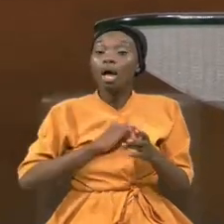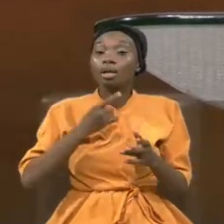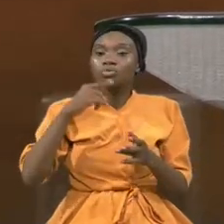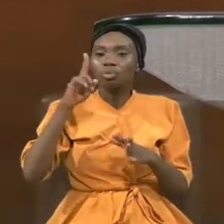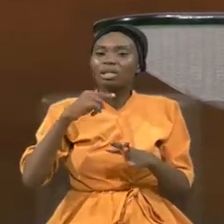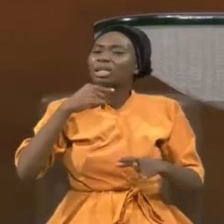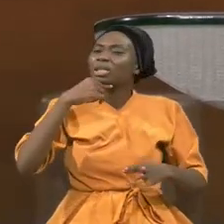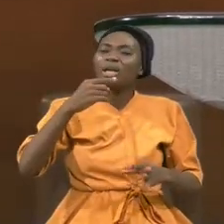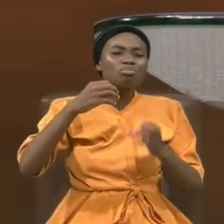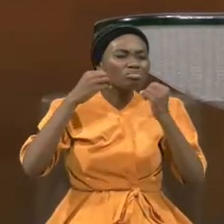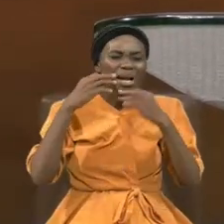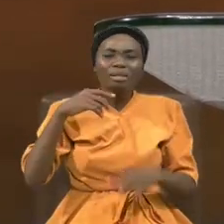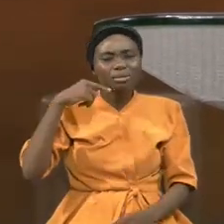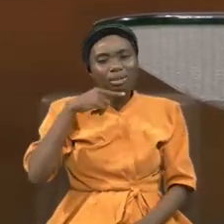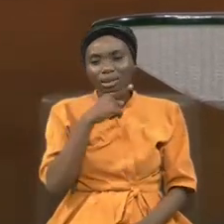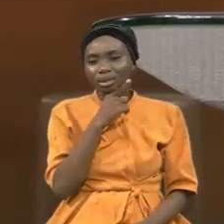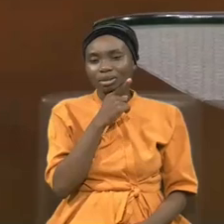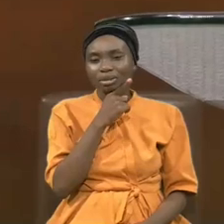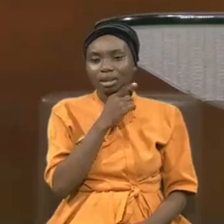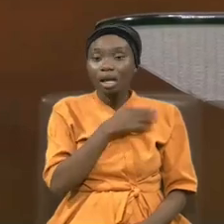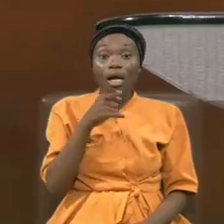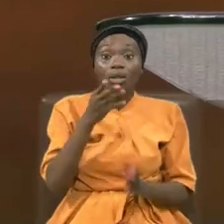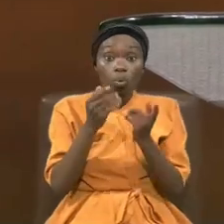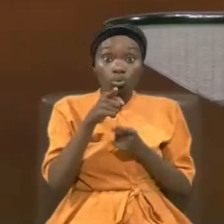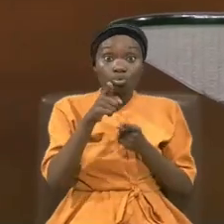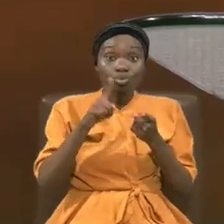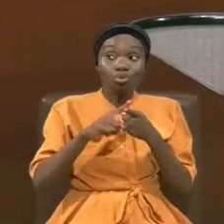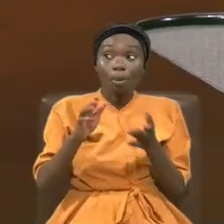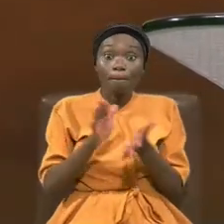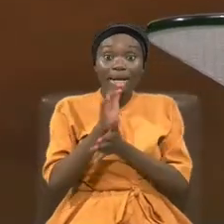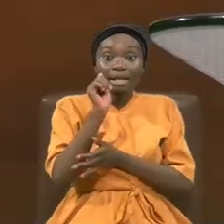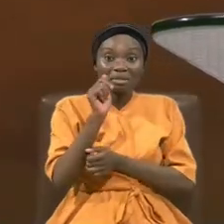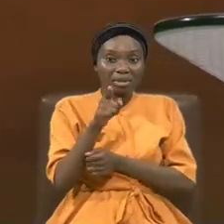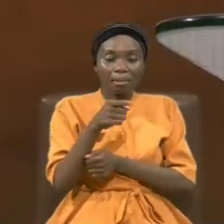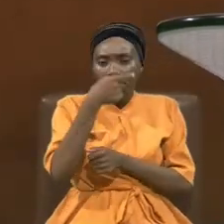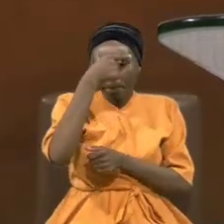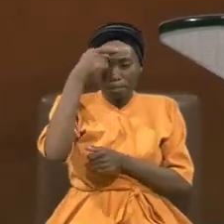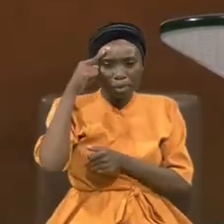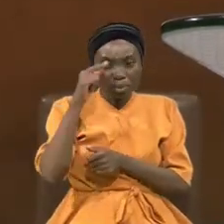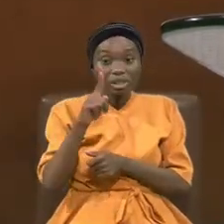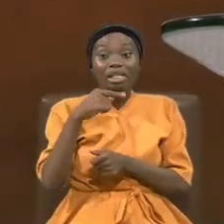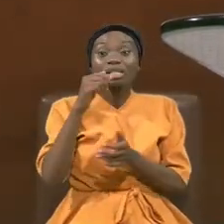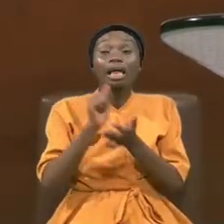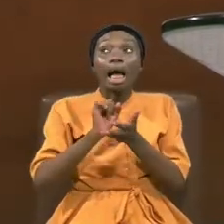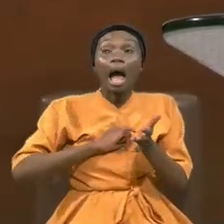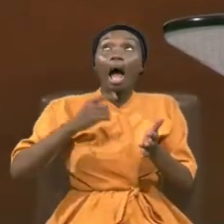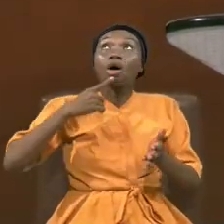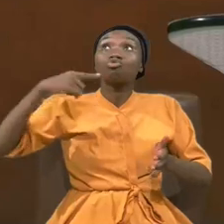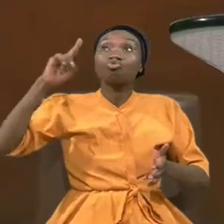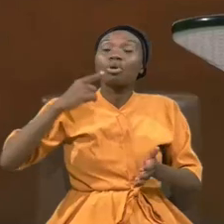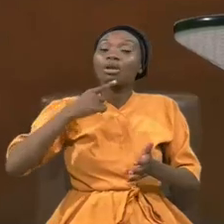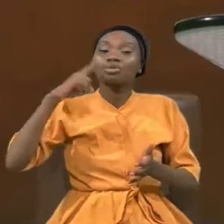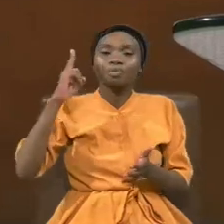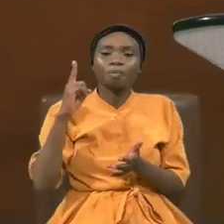je jure. Ils mentent beaucoup. Alors, ils veulent que vous les croyez parce qu'ils ont dit que